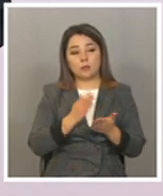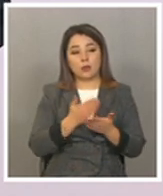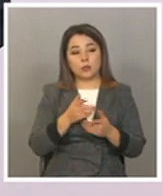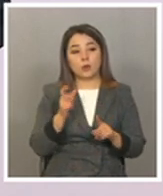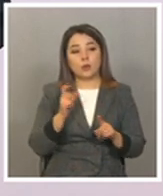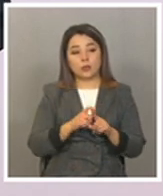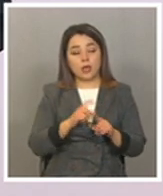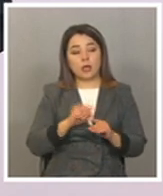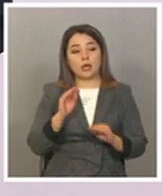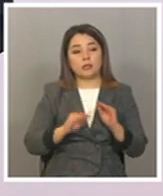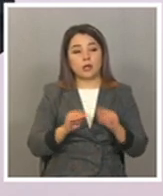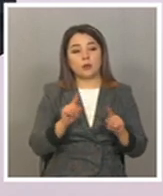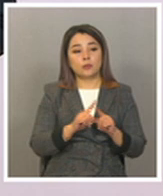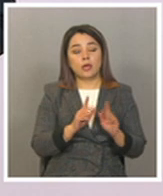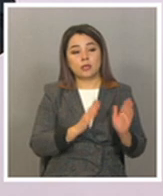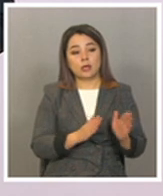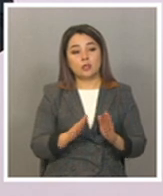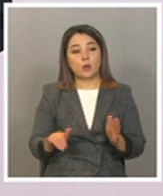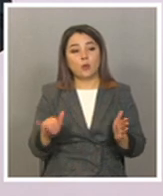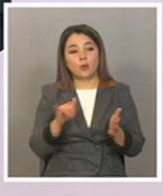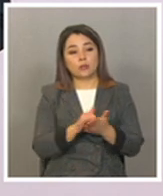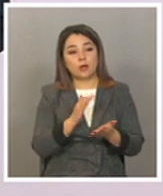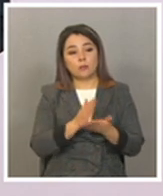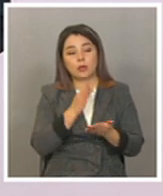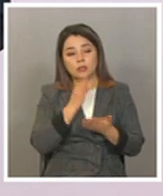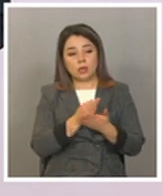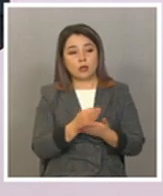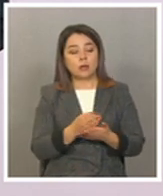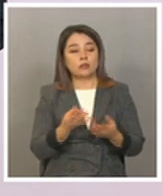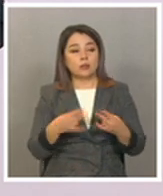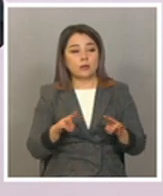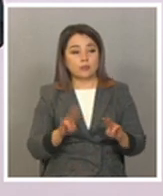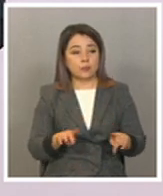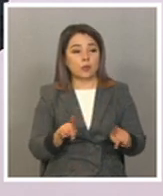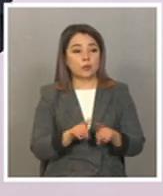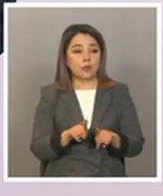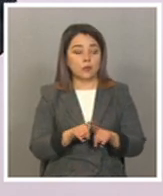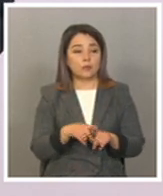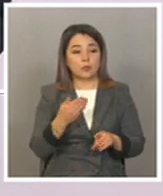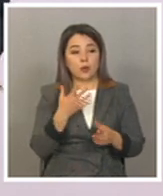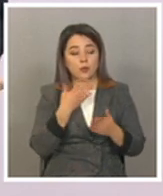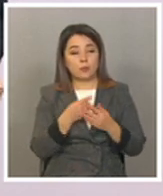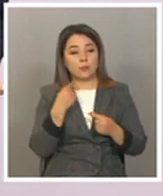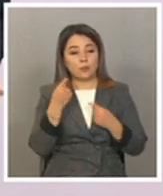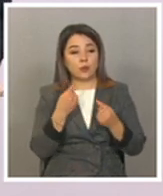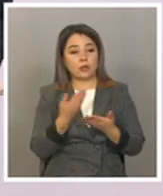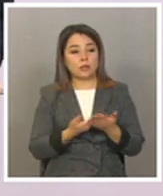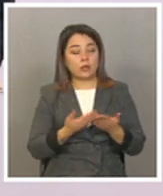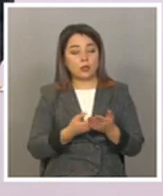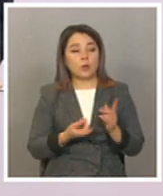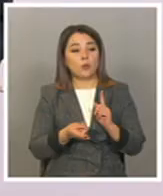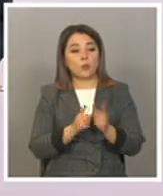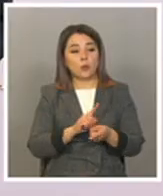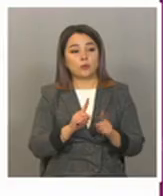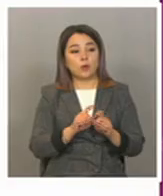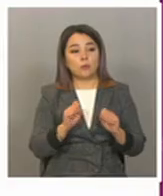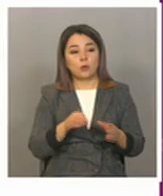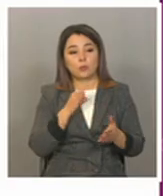сөздікте элементтердің ретпен орналасуы қажет емес, және олардың мазмұны өзгертілуі